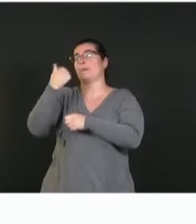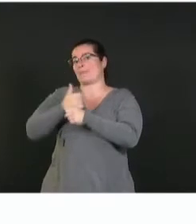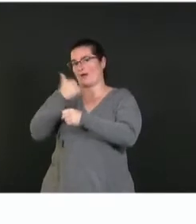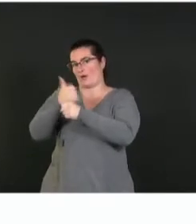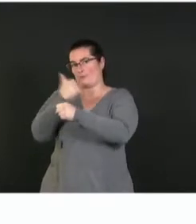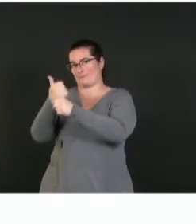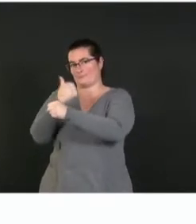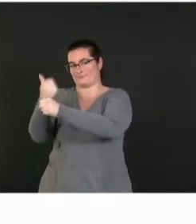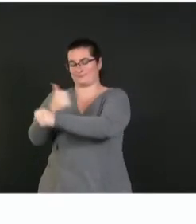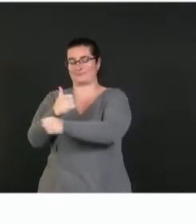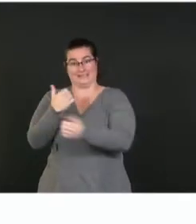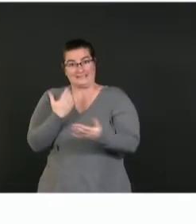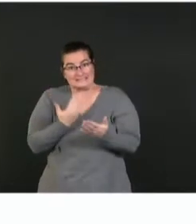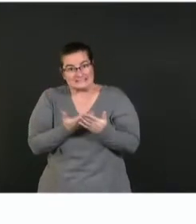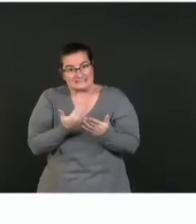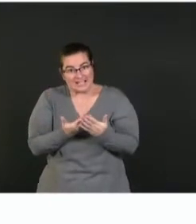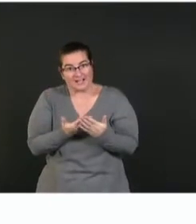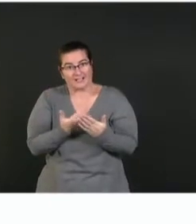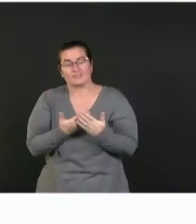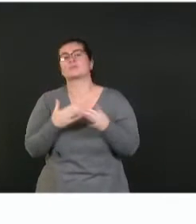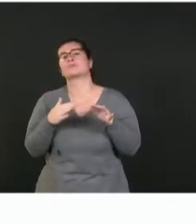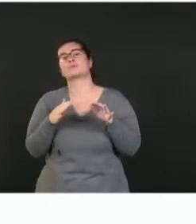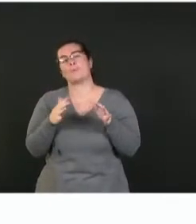réalité, c'est qu'il y a,